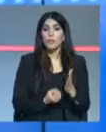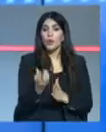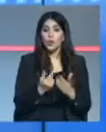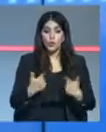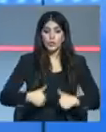الداخليه